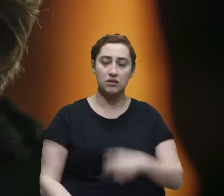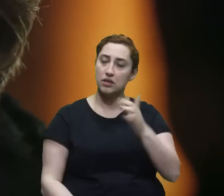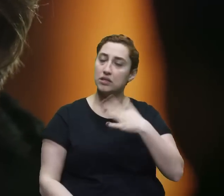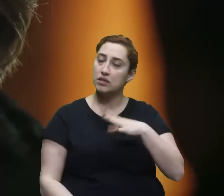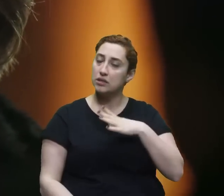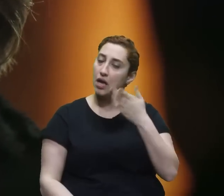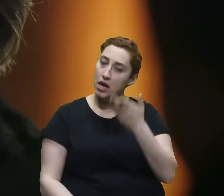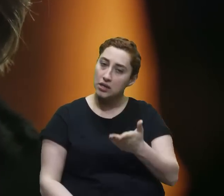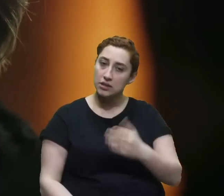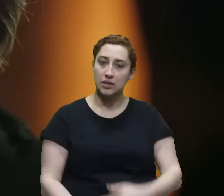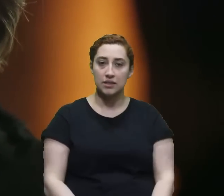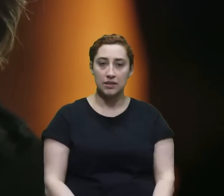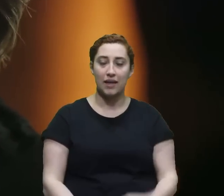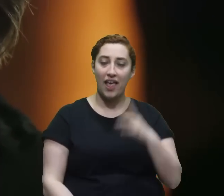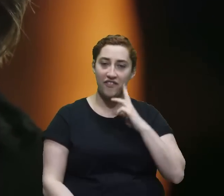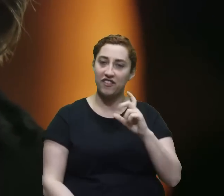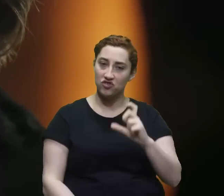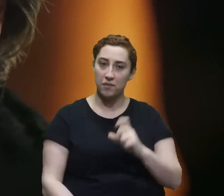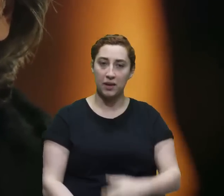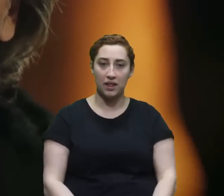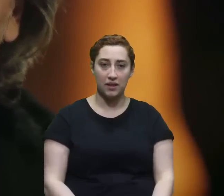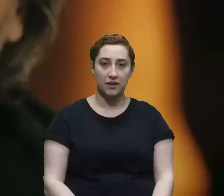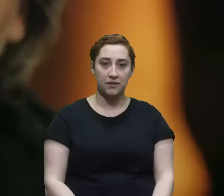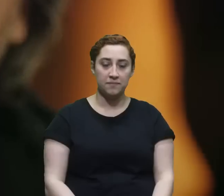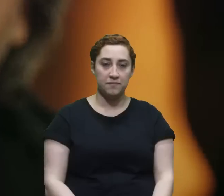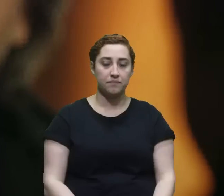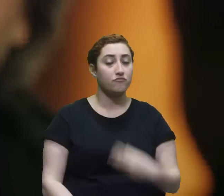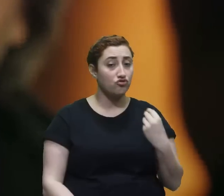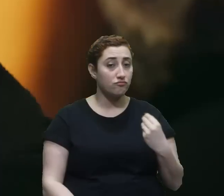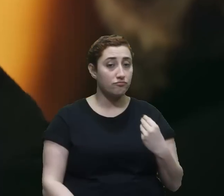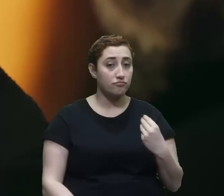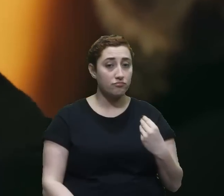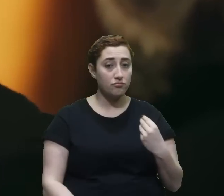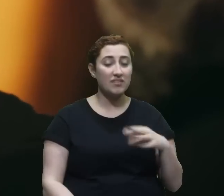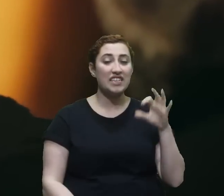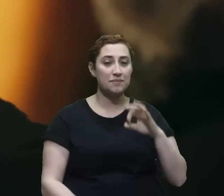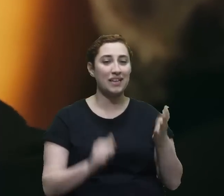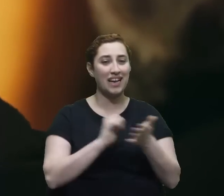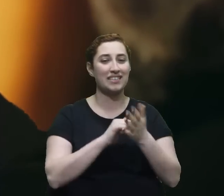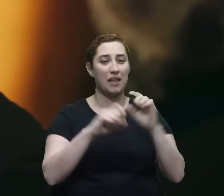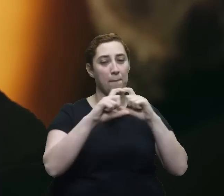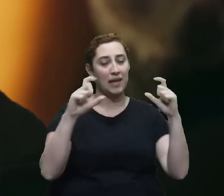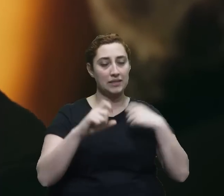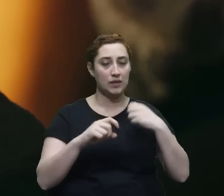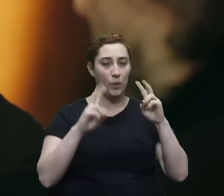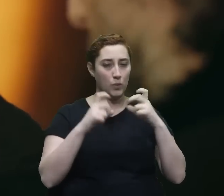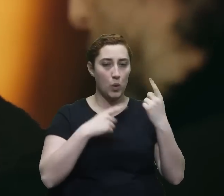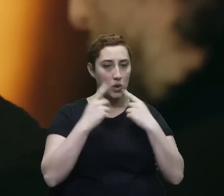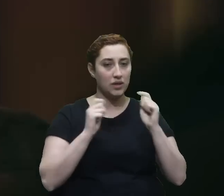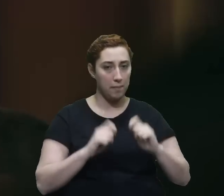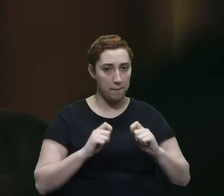Siz nasıl uygun görüyorsanız Efendi Cemil. Güzel. Şimdi gazete başlıklarına gelelim.